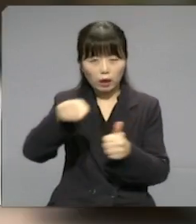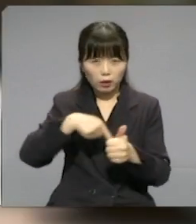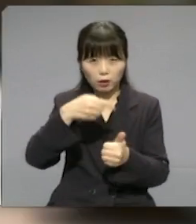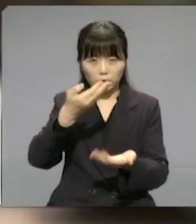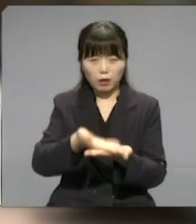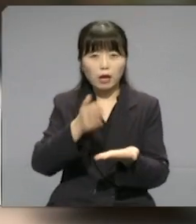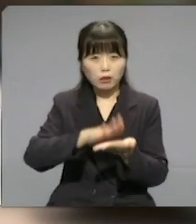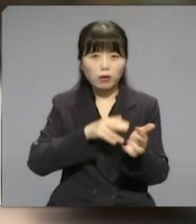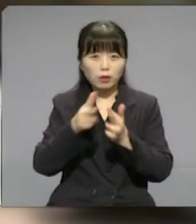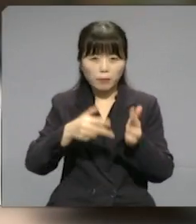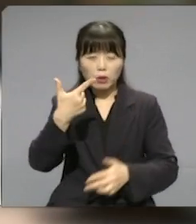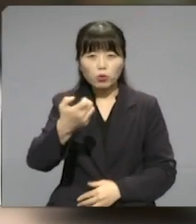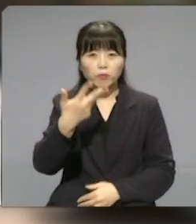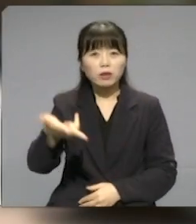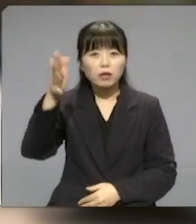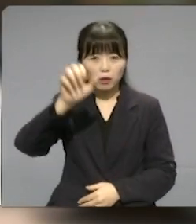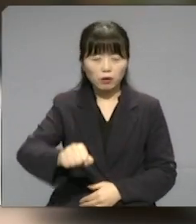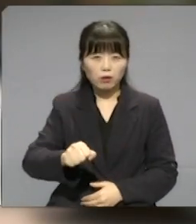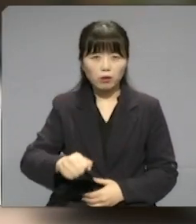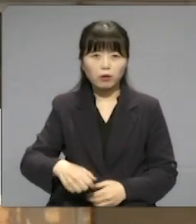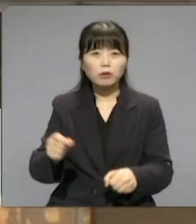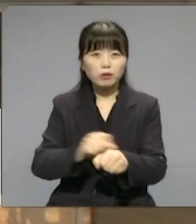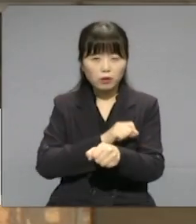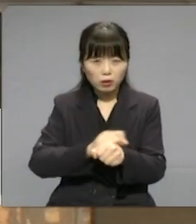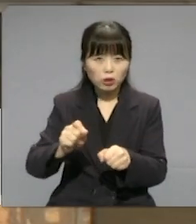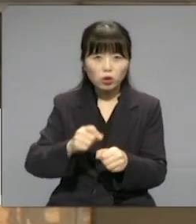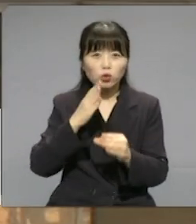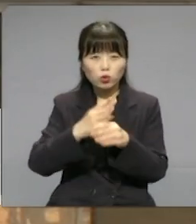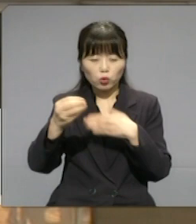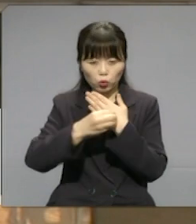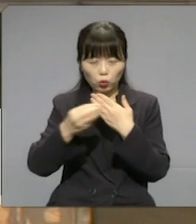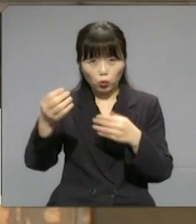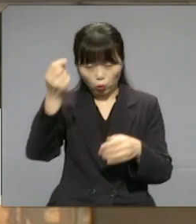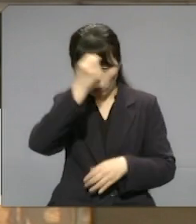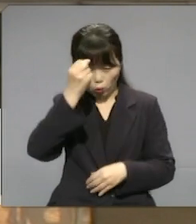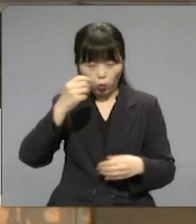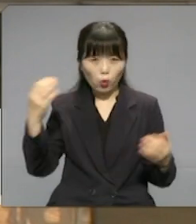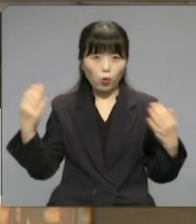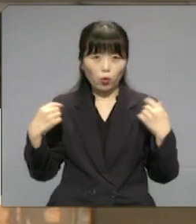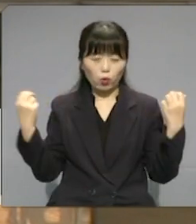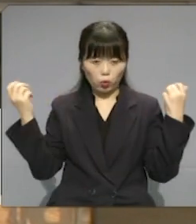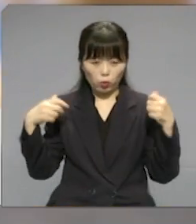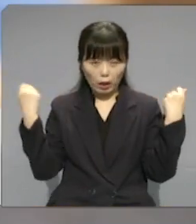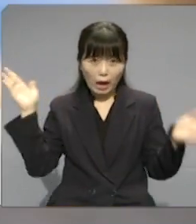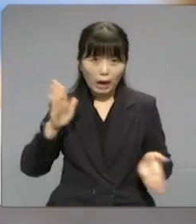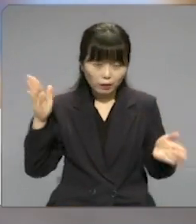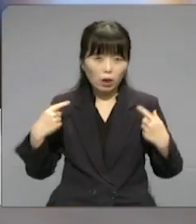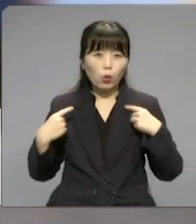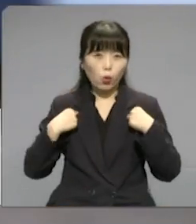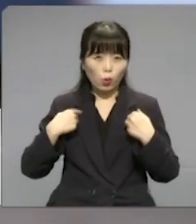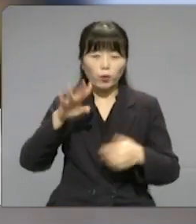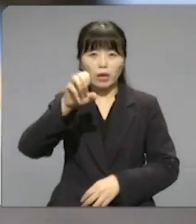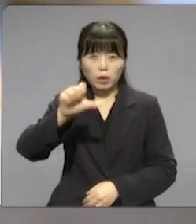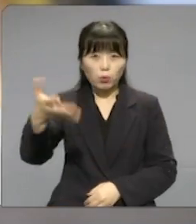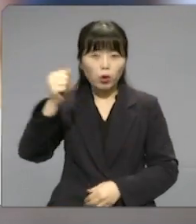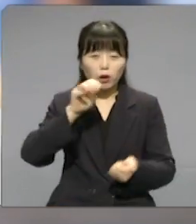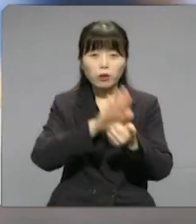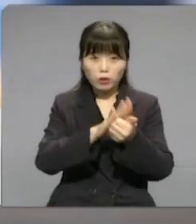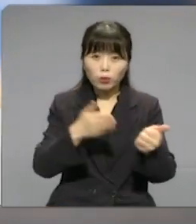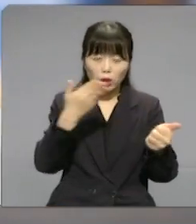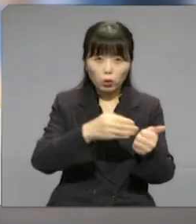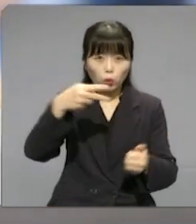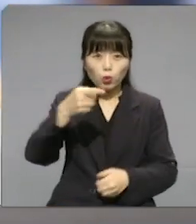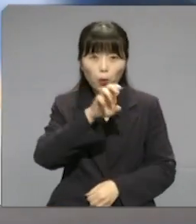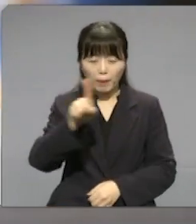사업에 67억 원입니다 특히 중고교 신입생 교복 지원 등 교육과정 지원 사업에 45억원을